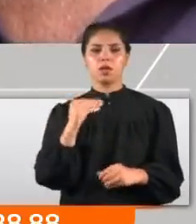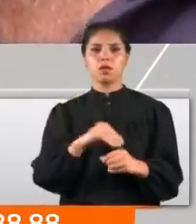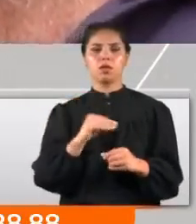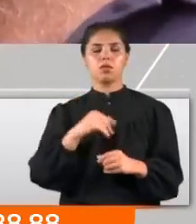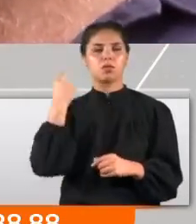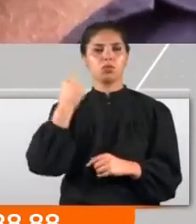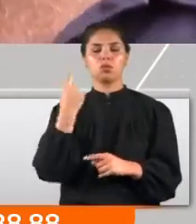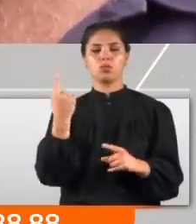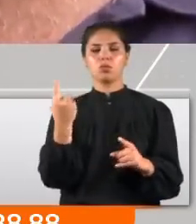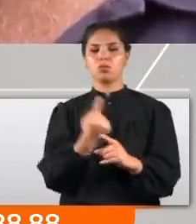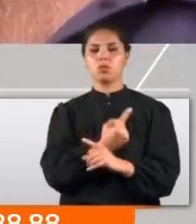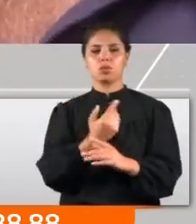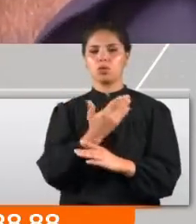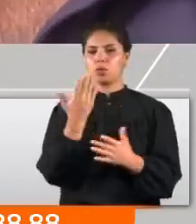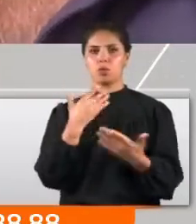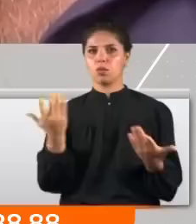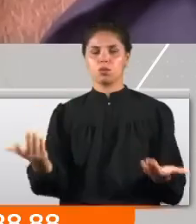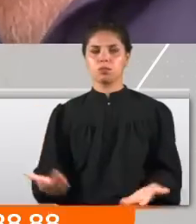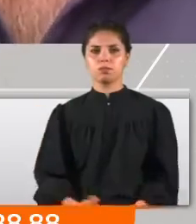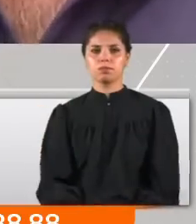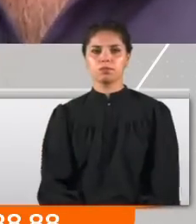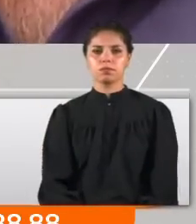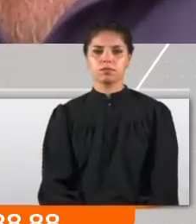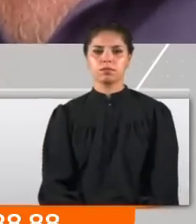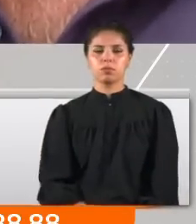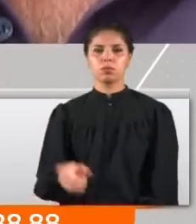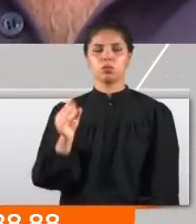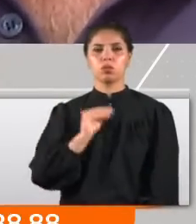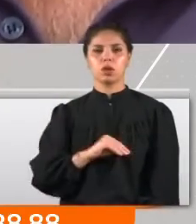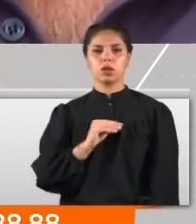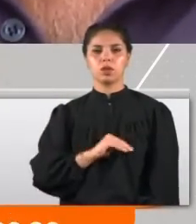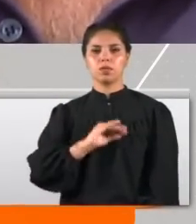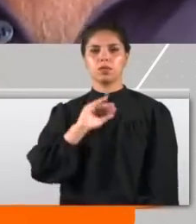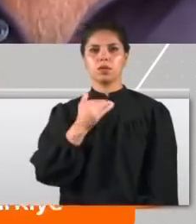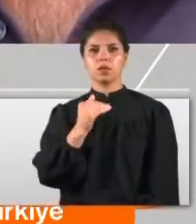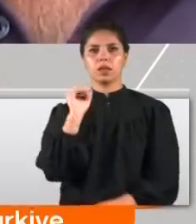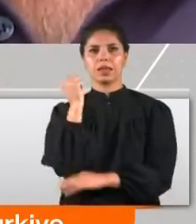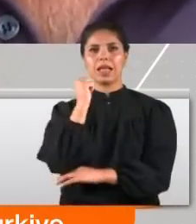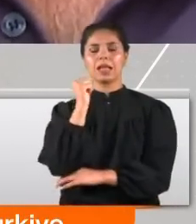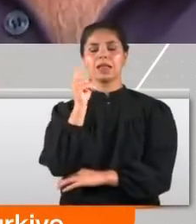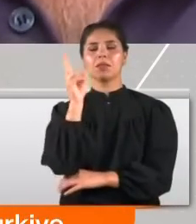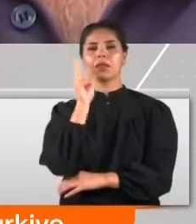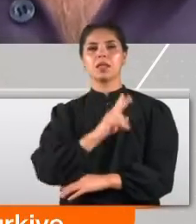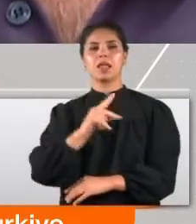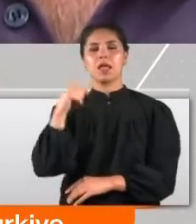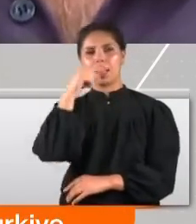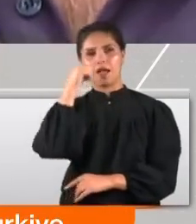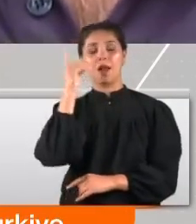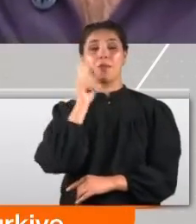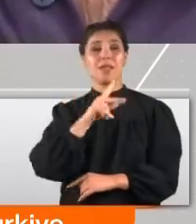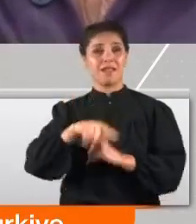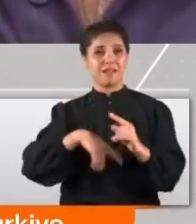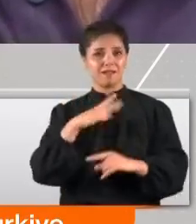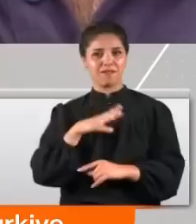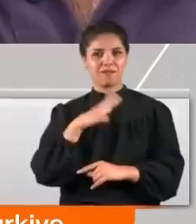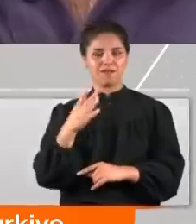bir düşünce biçimi değil. Bu zannediyorum Taksim'de zengin Arap arayan birkaç